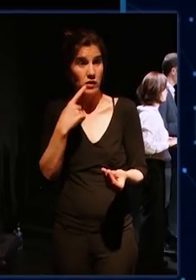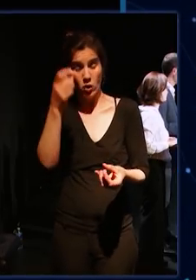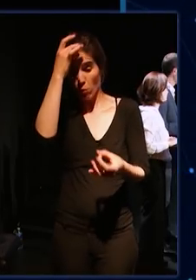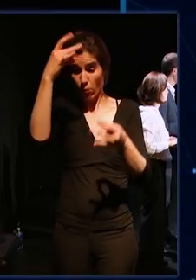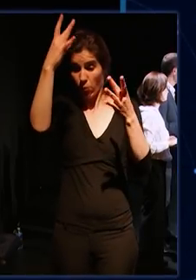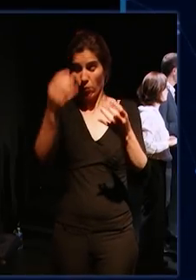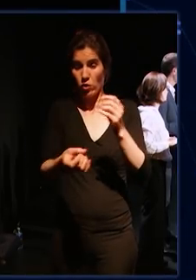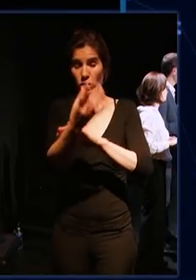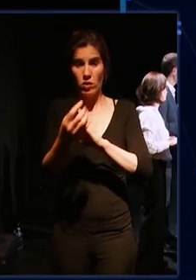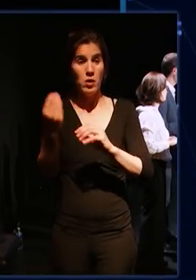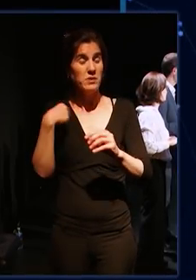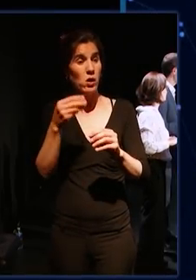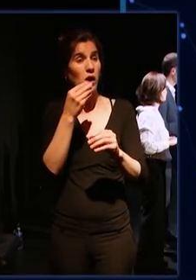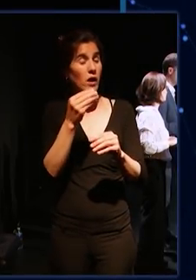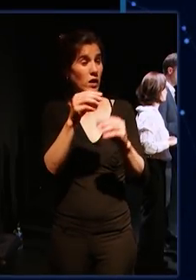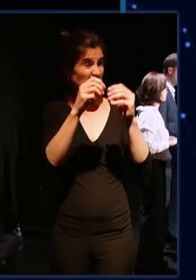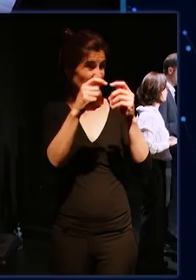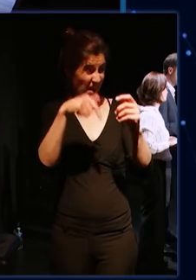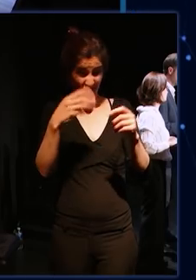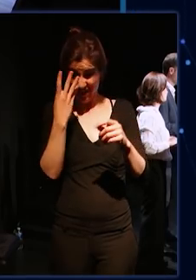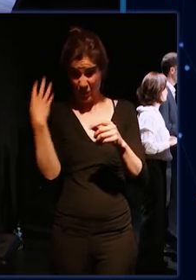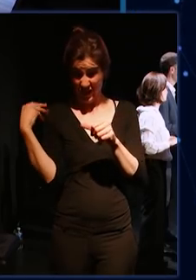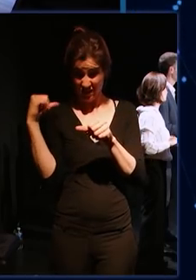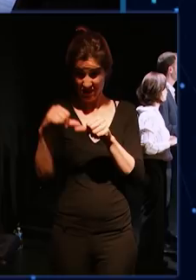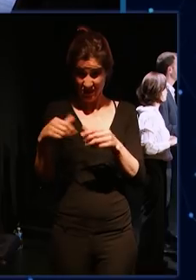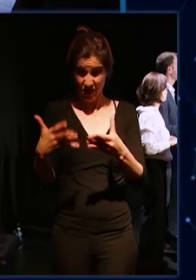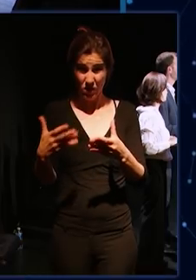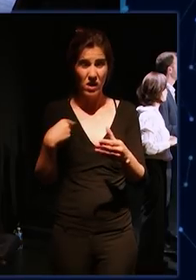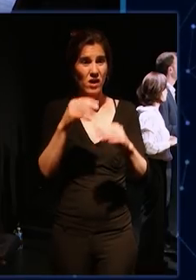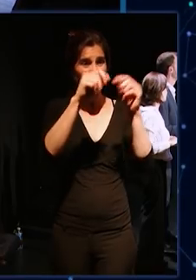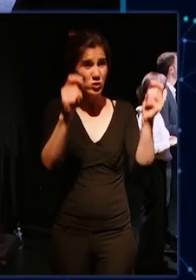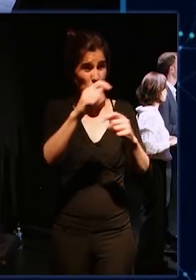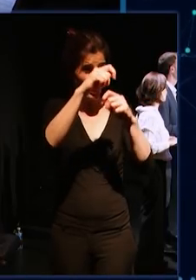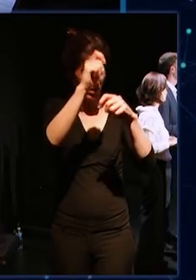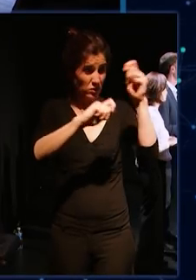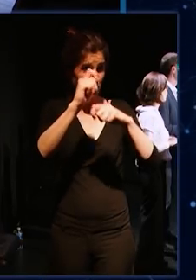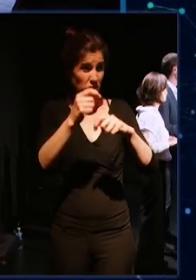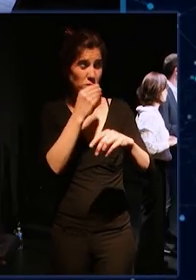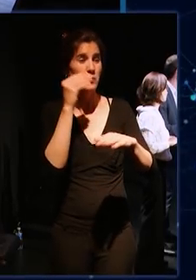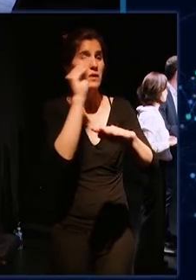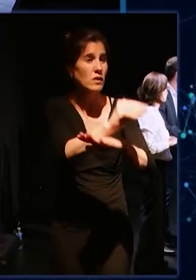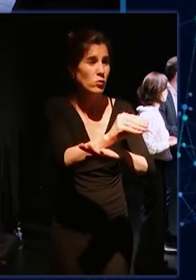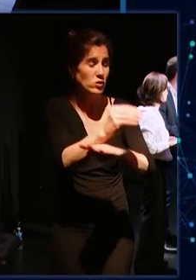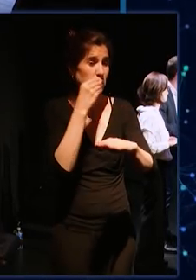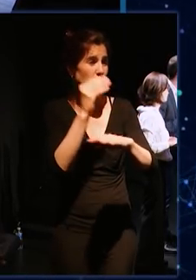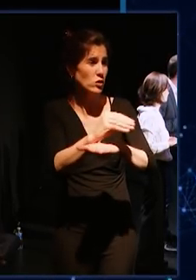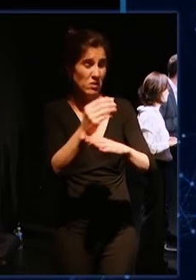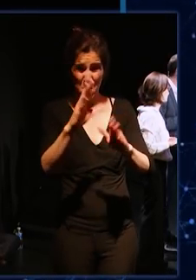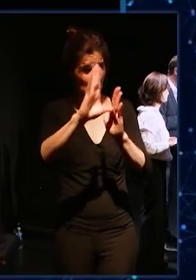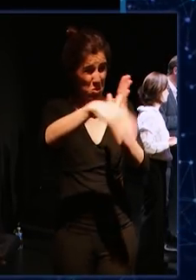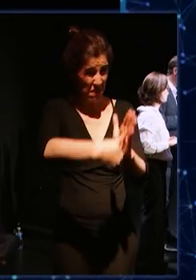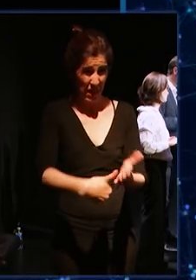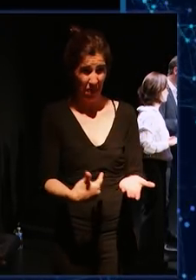han cobrat les subvencions més tard que mai. I això és una manera de no ajudar-los. Enrique Jimeno,